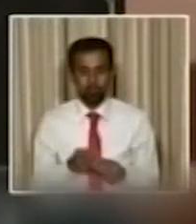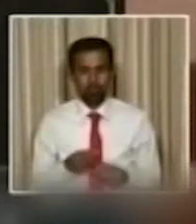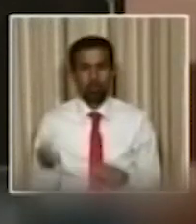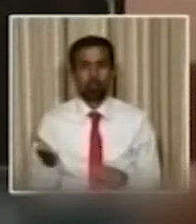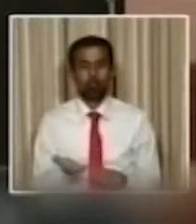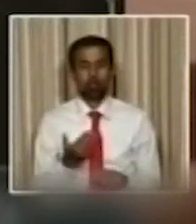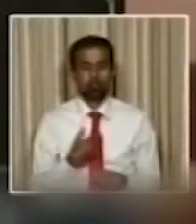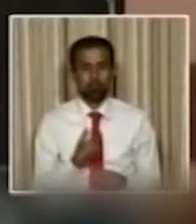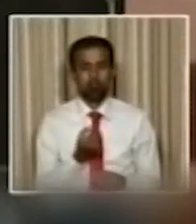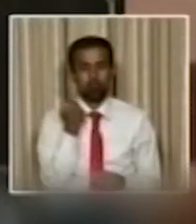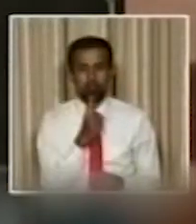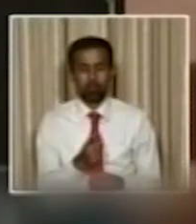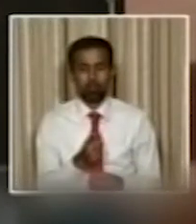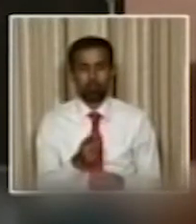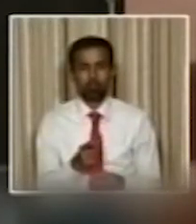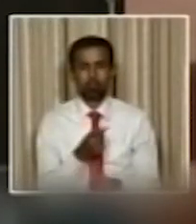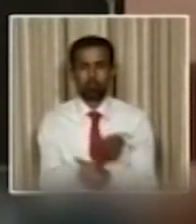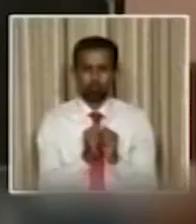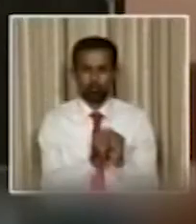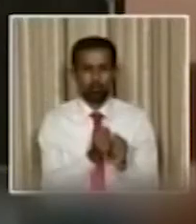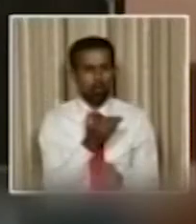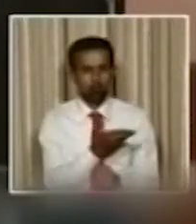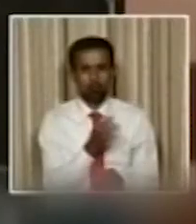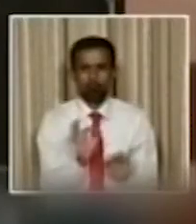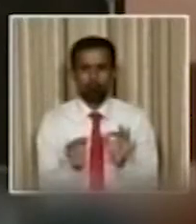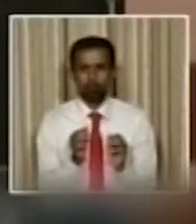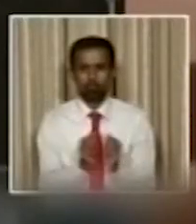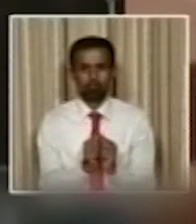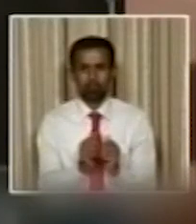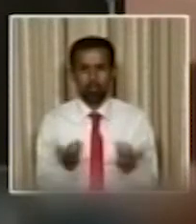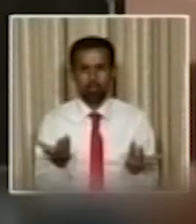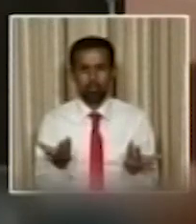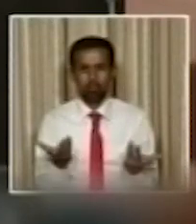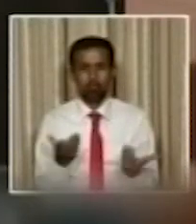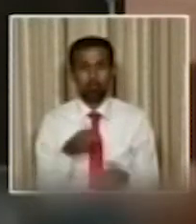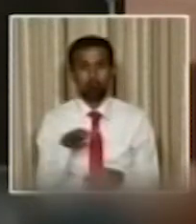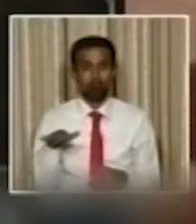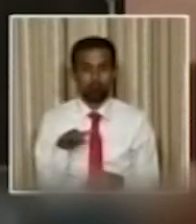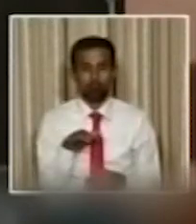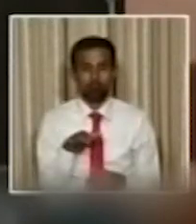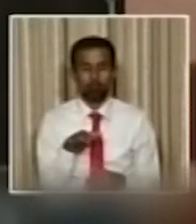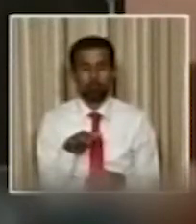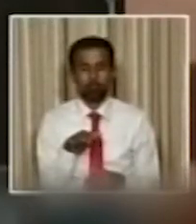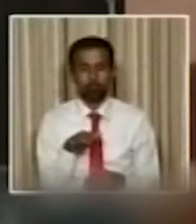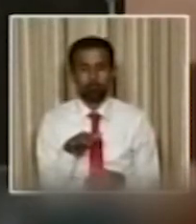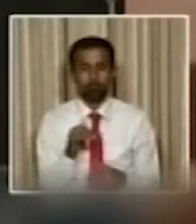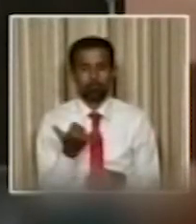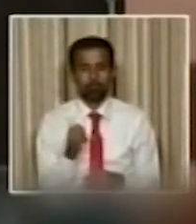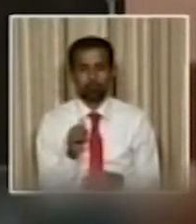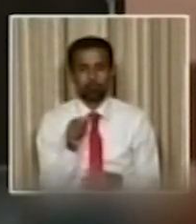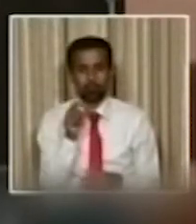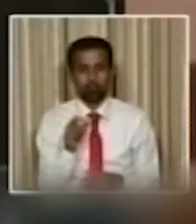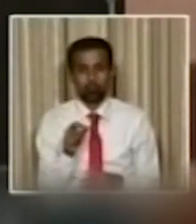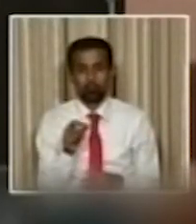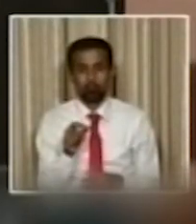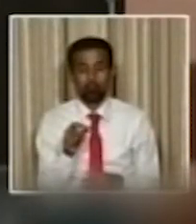அதே மாதிரி கலைஞர்கள் நிறைய பேர் வந்திருக்காங்க. அது மட்டும் இல்லாம அந்த தோட்டத்திலே பிறந்து வளர்ந்து இன்னைக்கு அந்த கம்பெனியில சேவையாளர்களா வேலை செய்யறவங்க இருக்காங்க, அவங்க அனைவருக்கும்